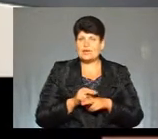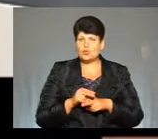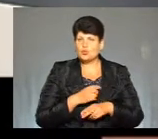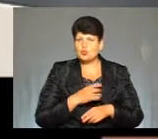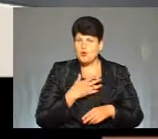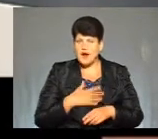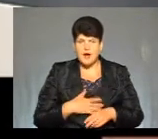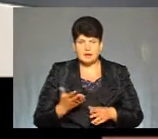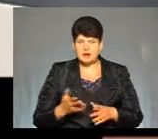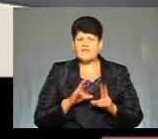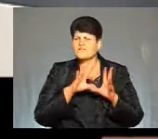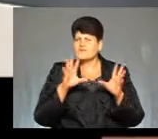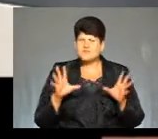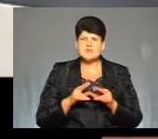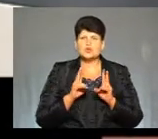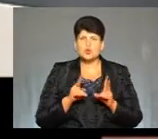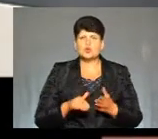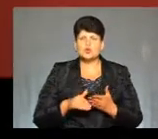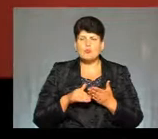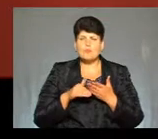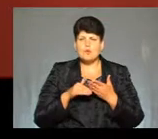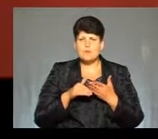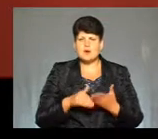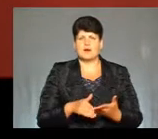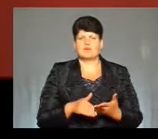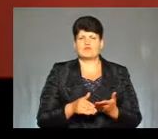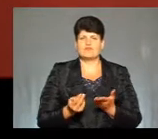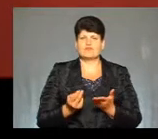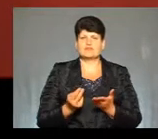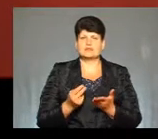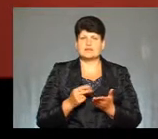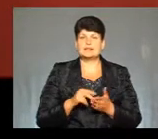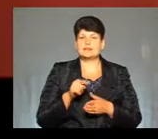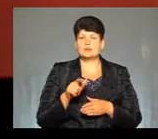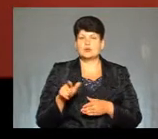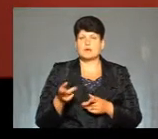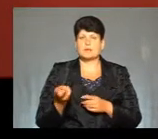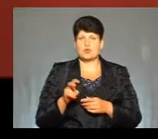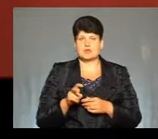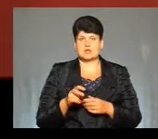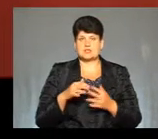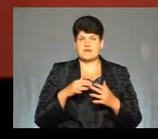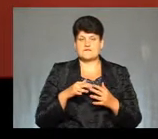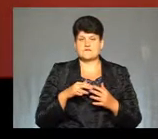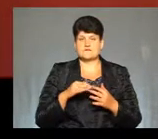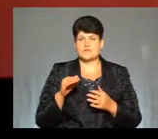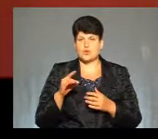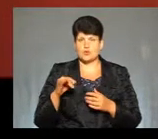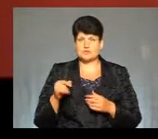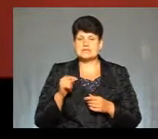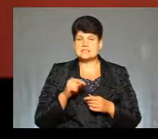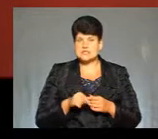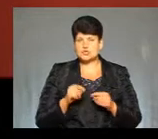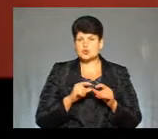кінців всі ті, хто допомагають психологічно стати тим людям, які приходять з фронту. Це навіть ті школярі, які